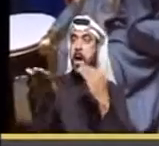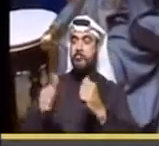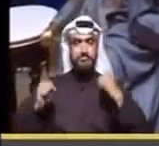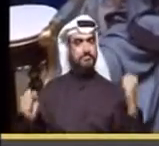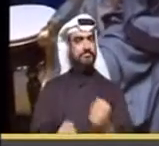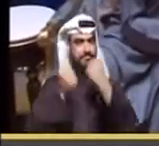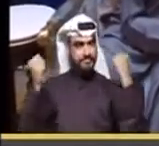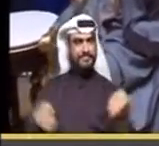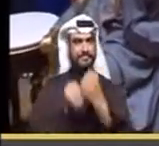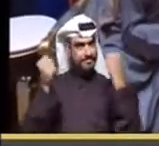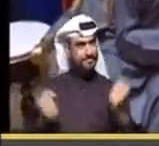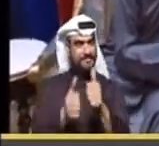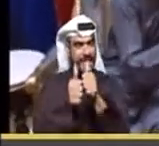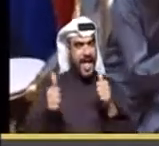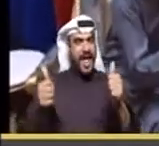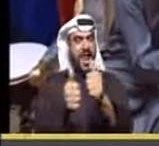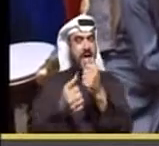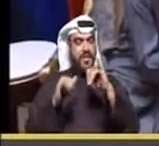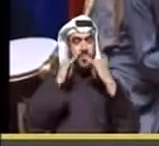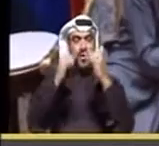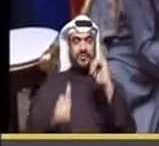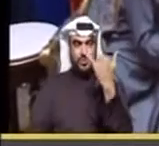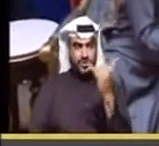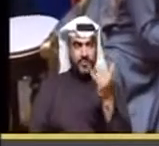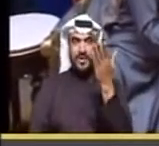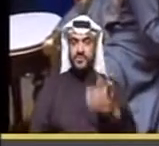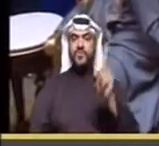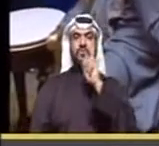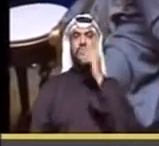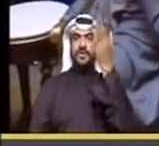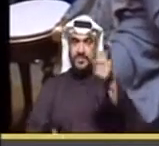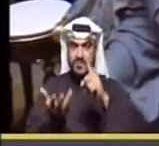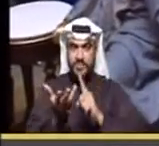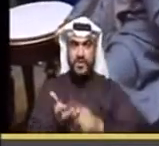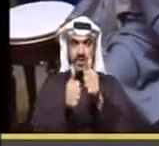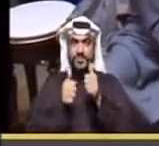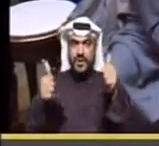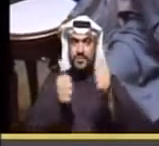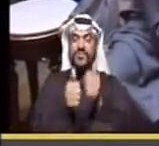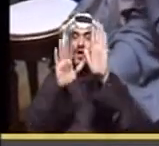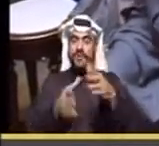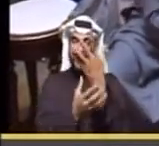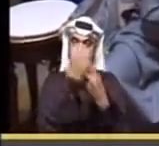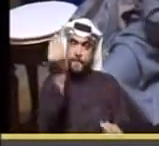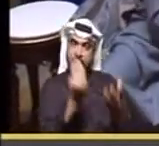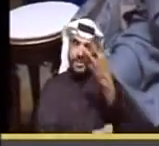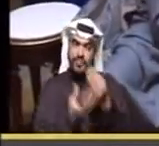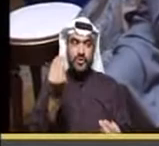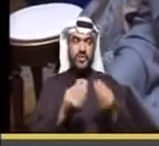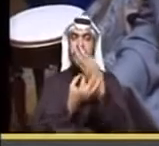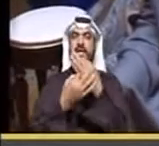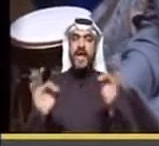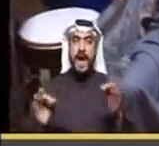شباب وعائلات كل العائلات، انتم شفتوهم في العائلات، حري امهاتهم والامهات جايين يدعمون عيالهم والبنات موجودين، يعني طول